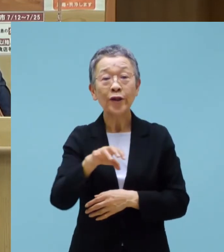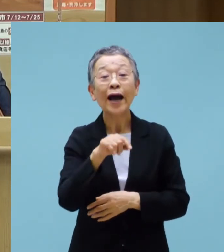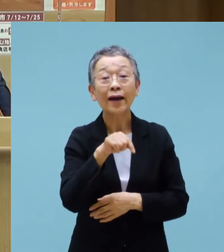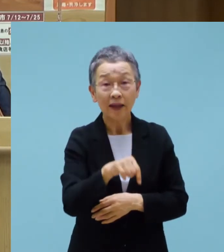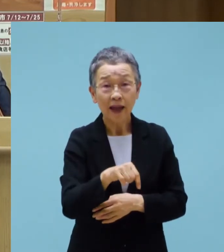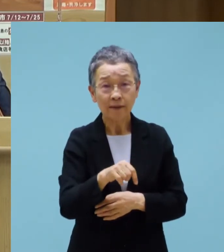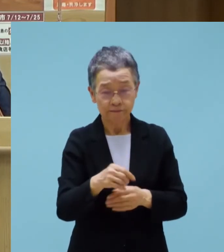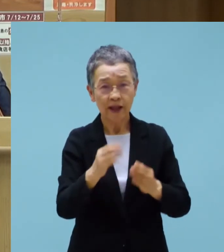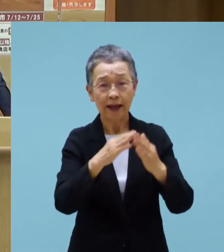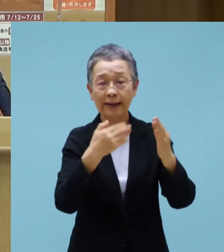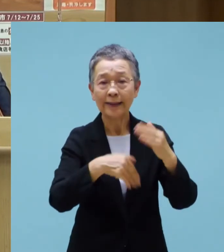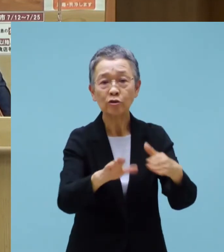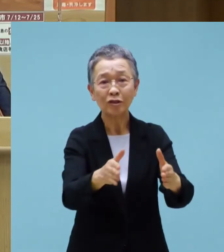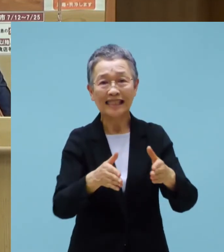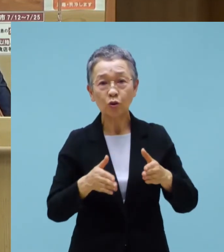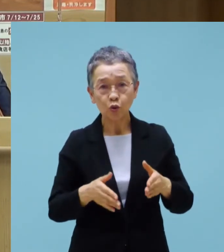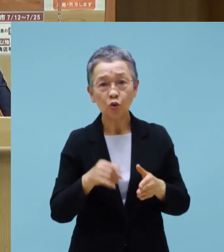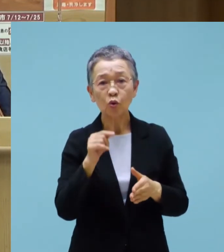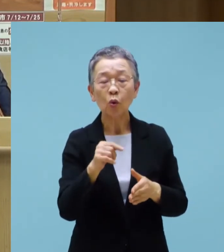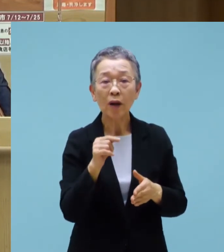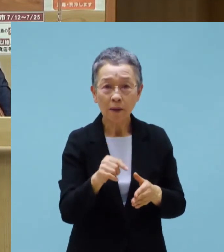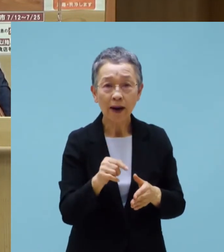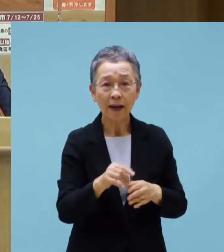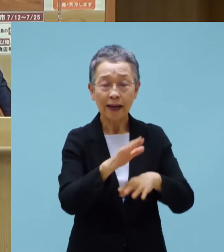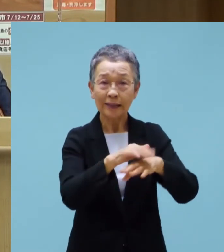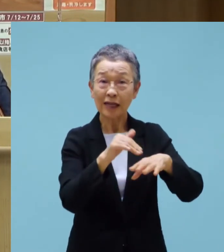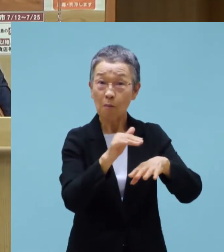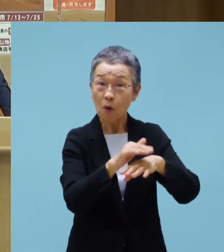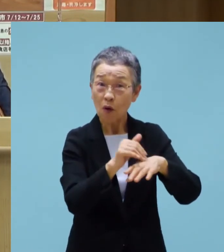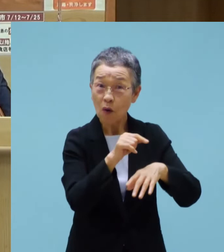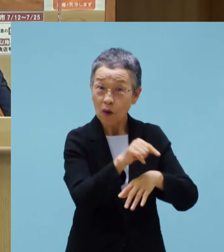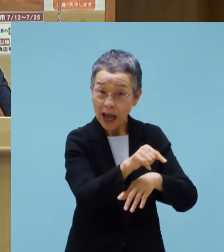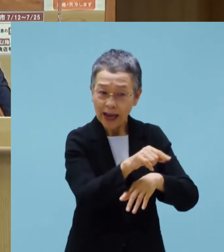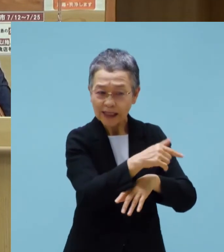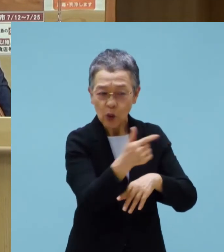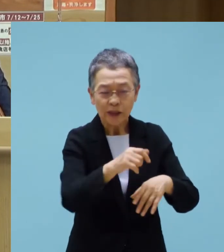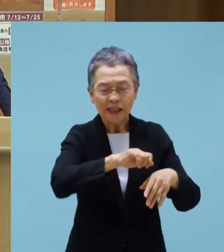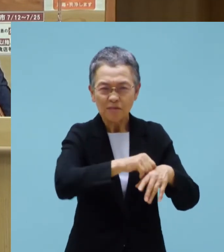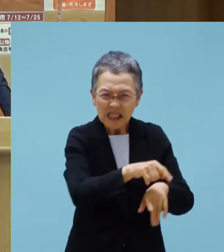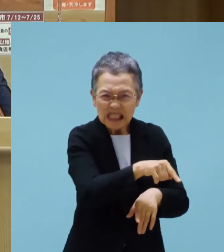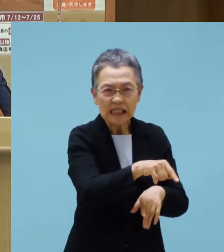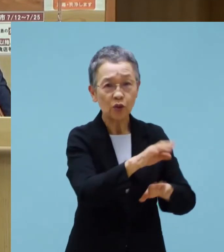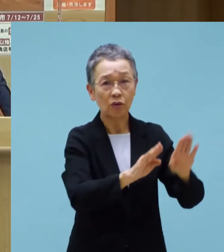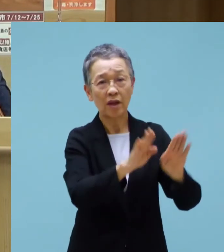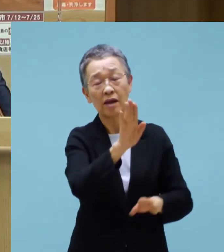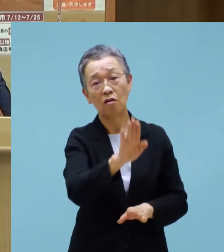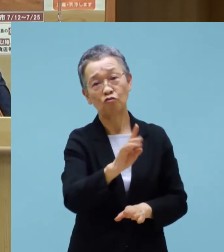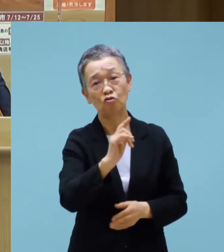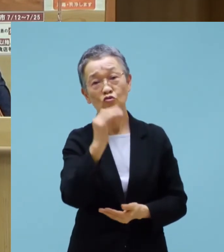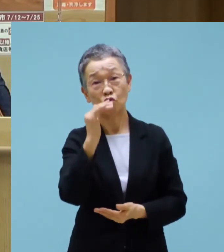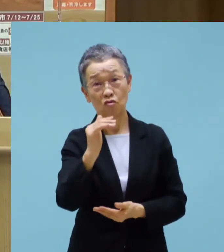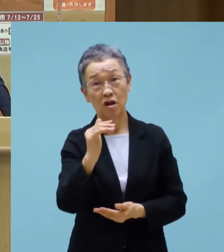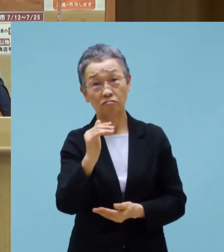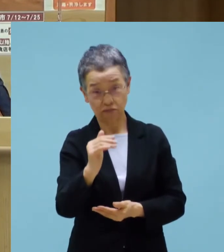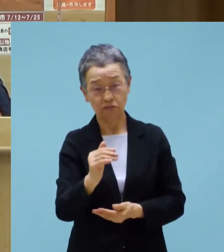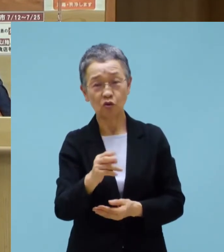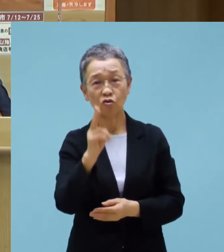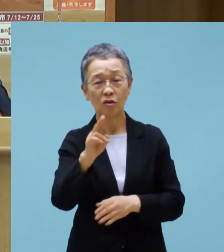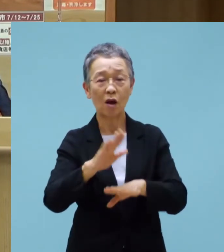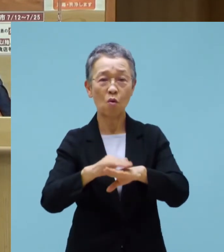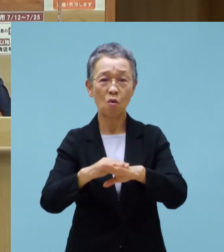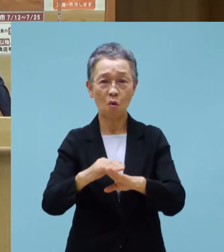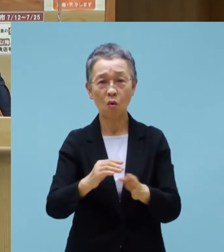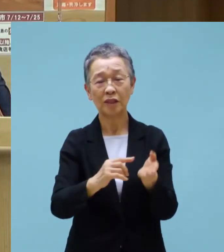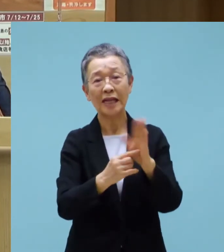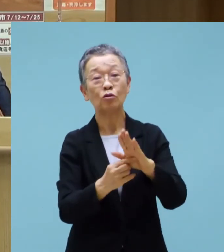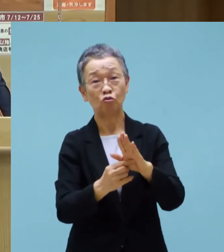自粛、これは札幌がそれだけ厳しい状況ってことですので、そういった対応になってきます。ですからそ